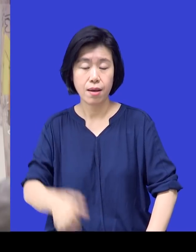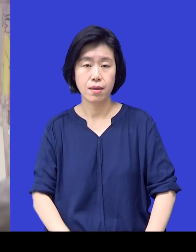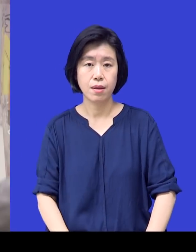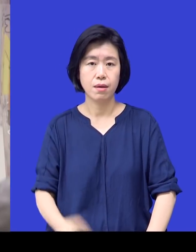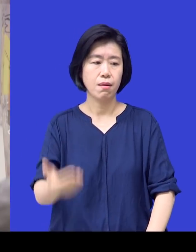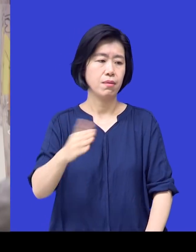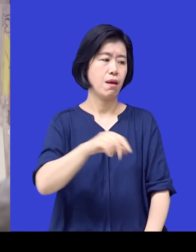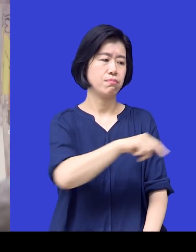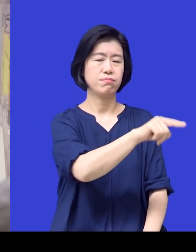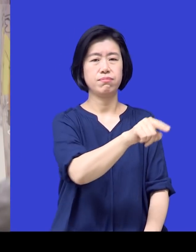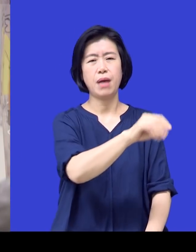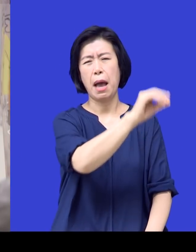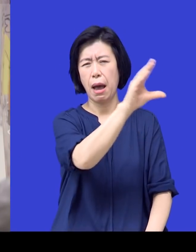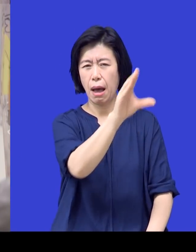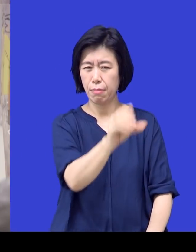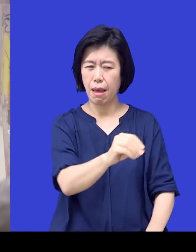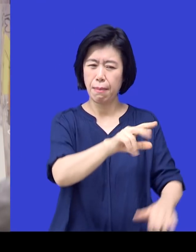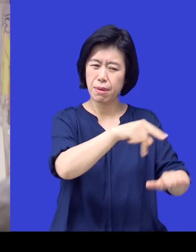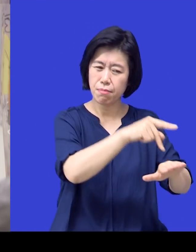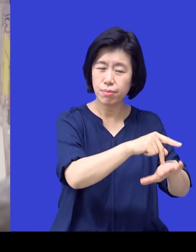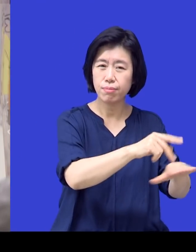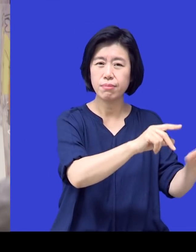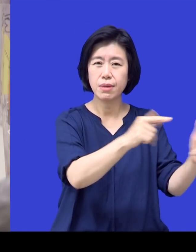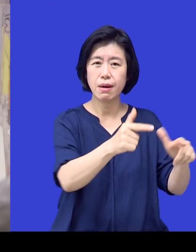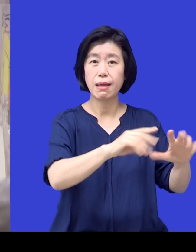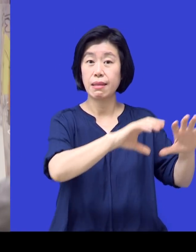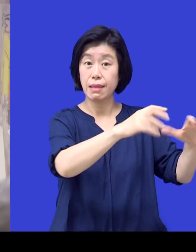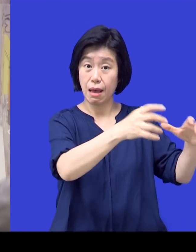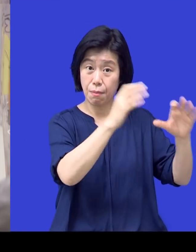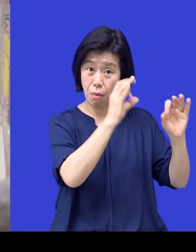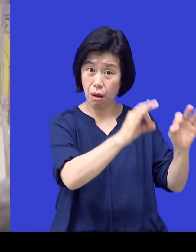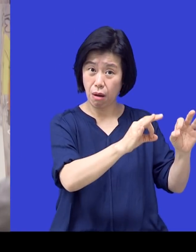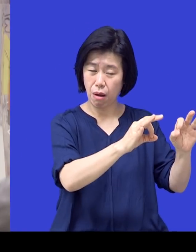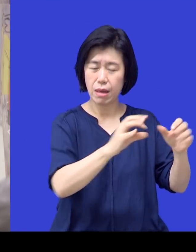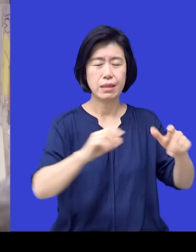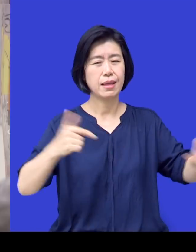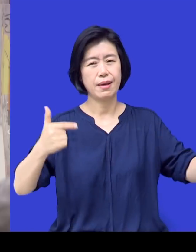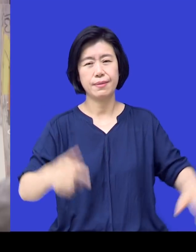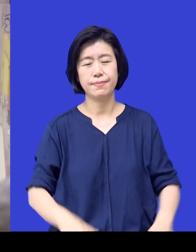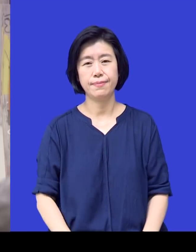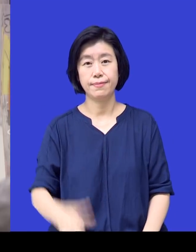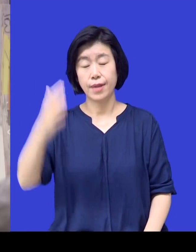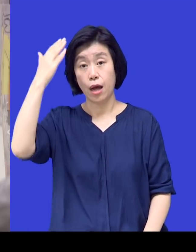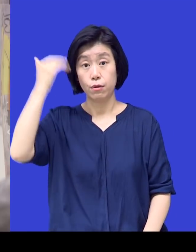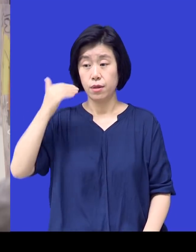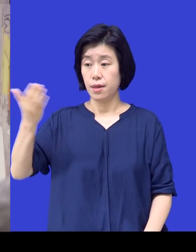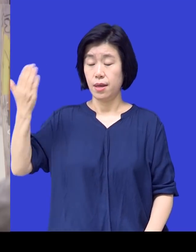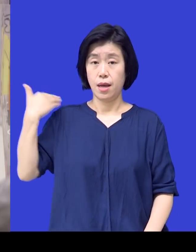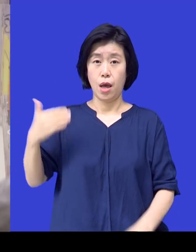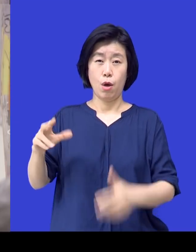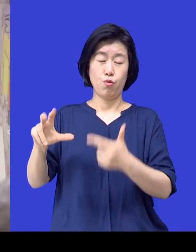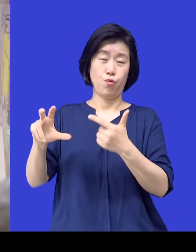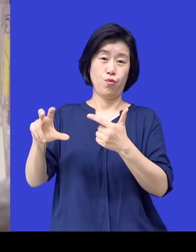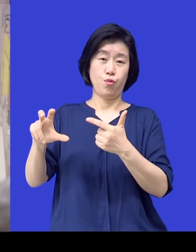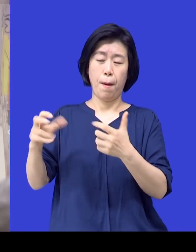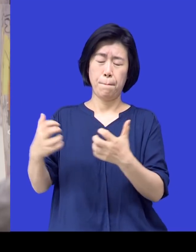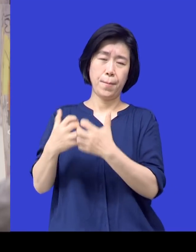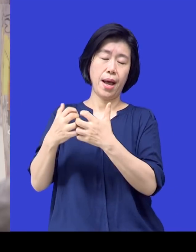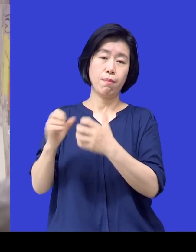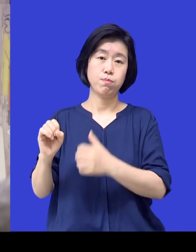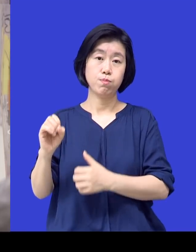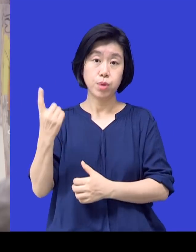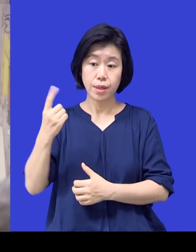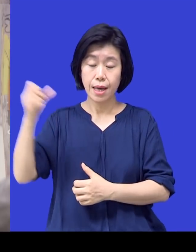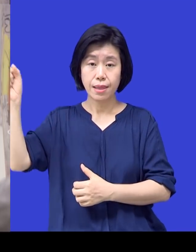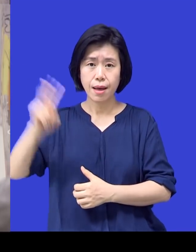지금 수혜국의 모든 나라들은 한국은 갑자기 그 환경이 전쟁으로 인해 다 가난해졌기